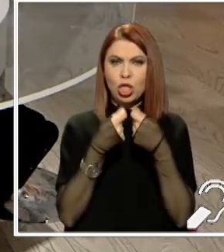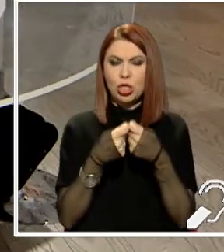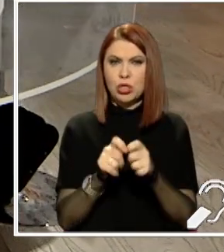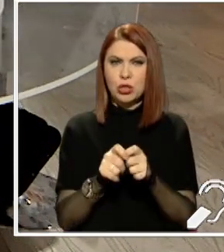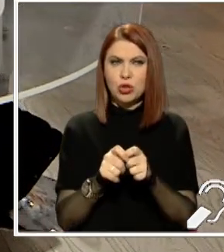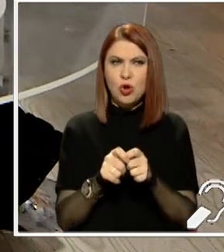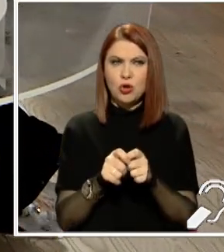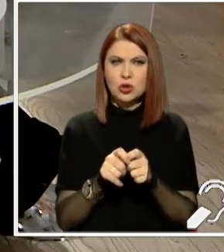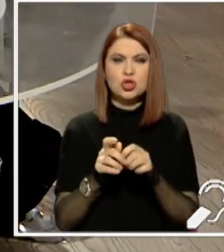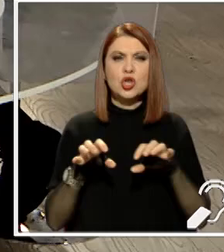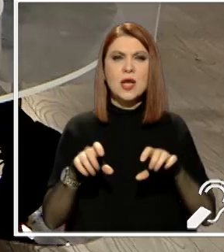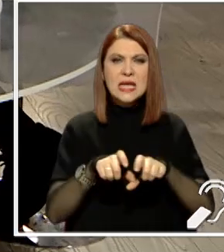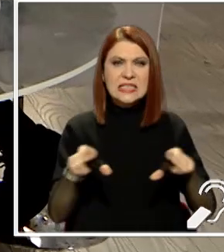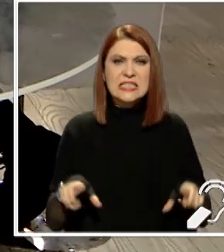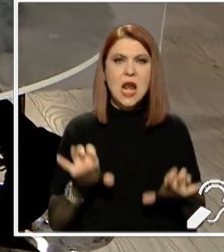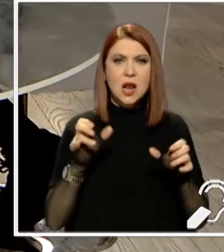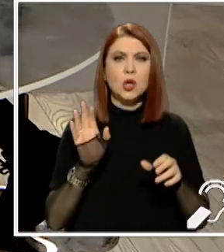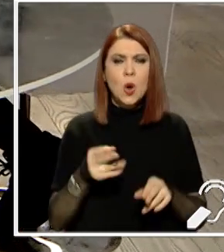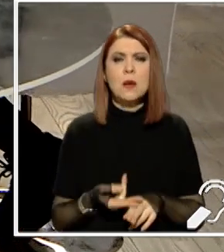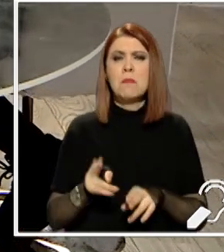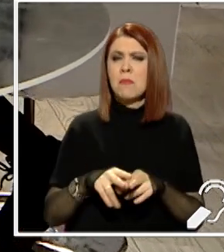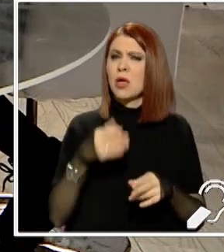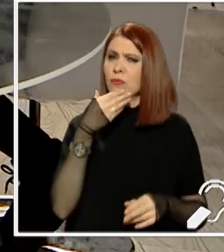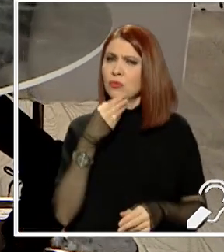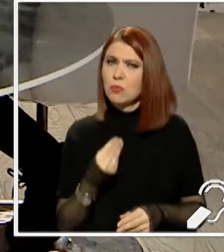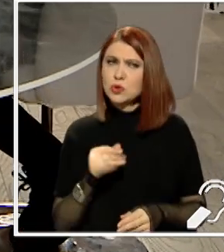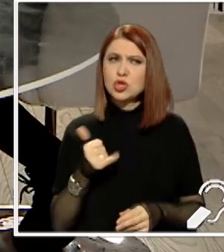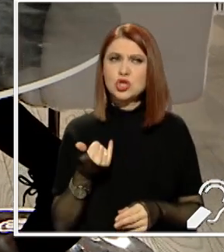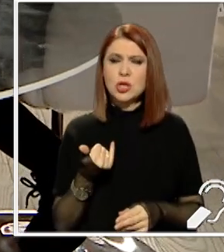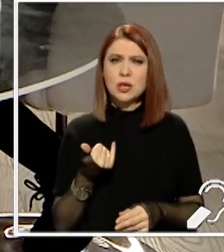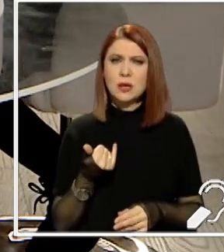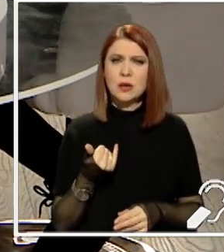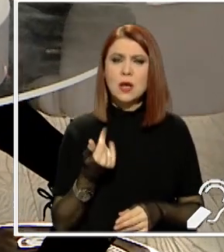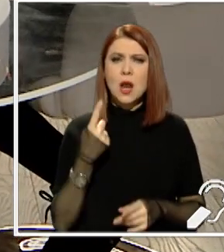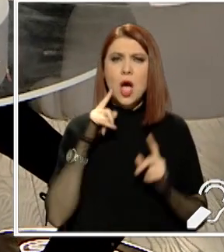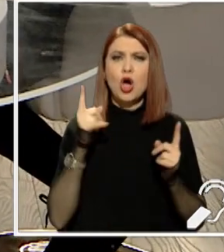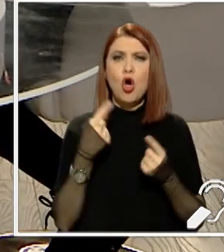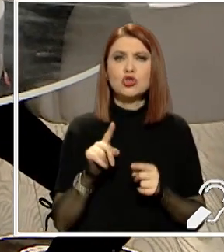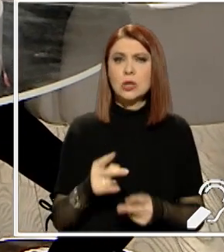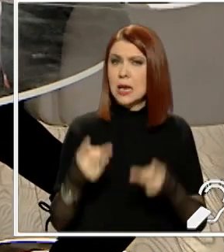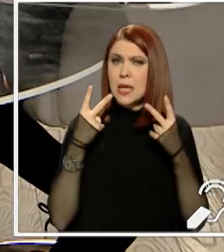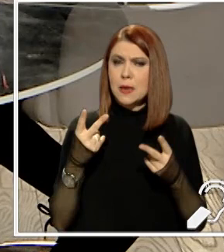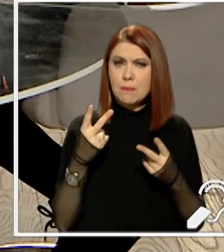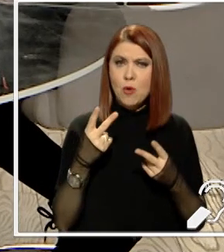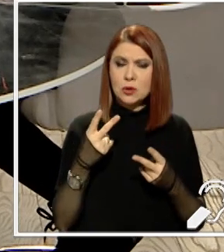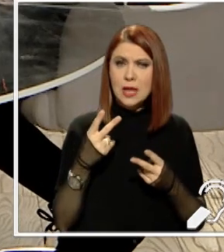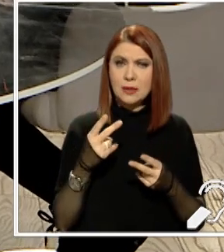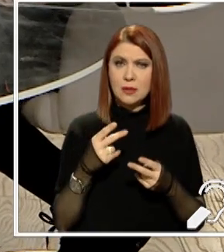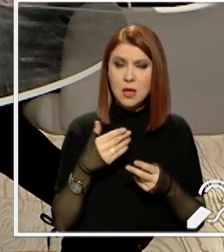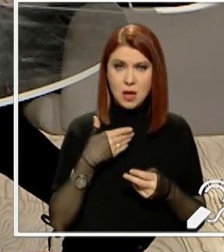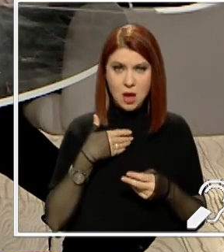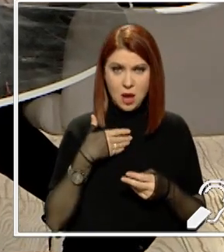ce sala radio are mai prețios și la concertele importante pe care le susținem